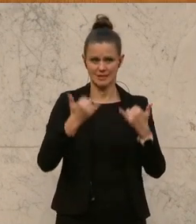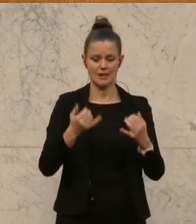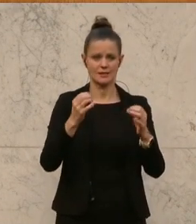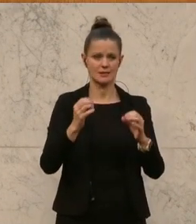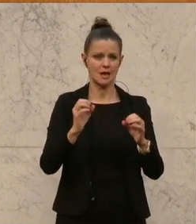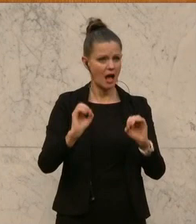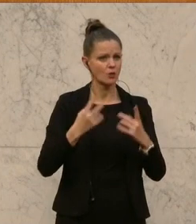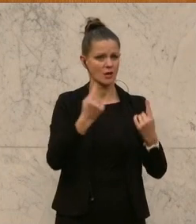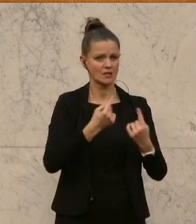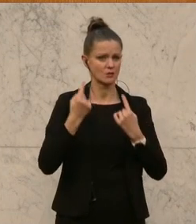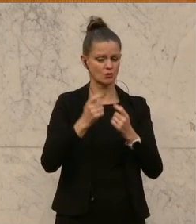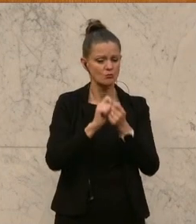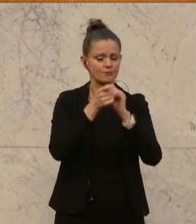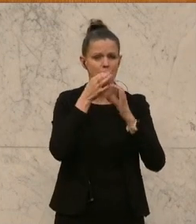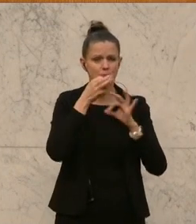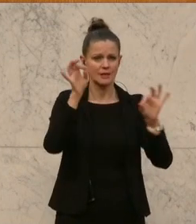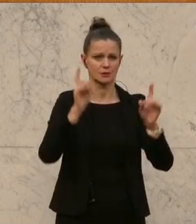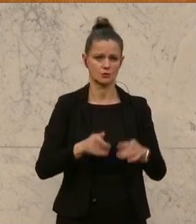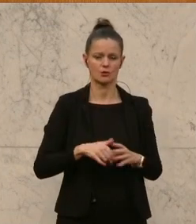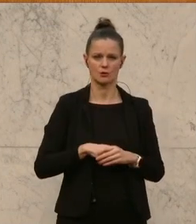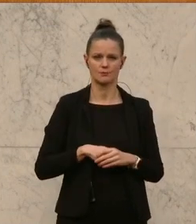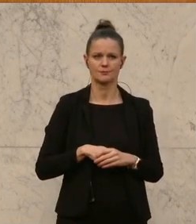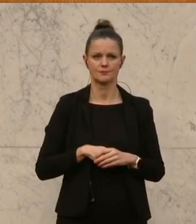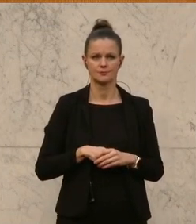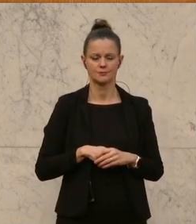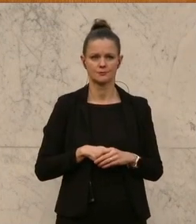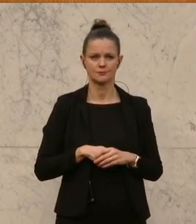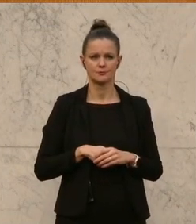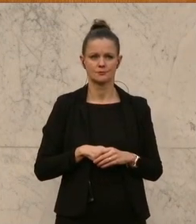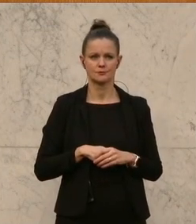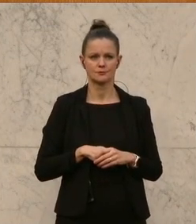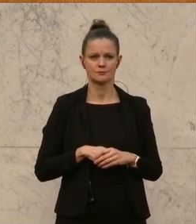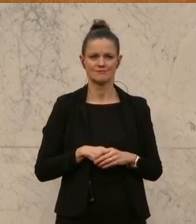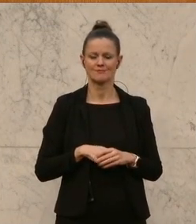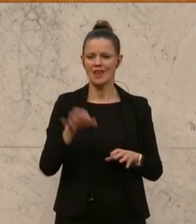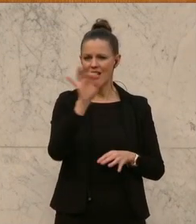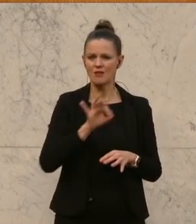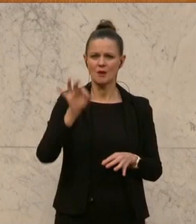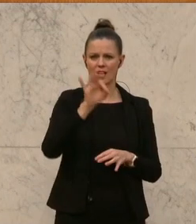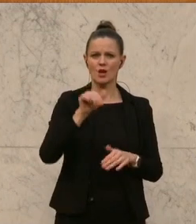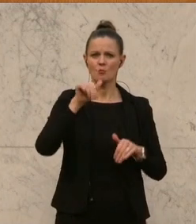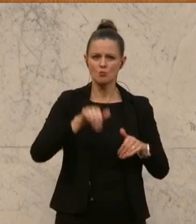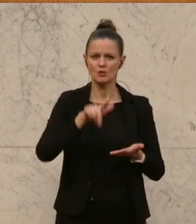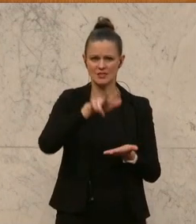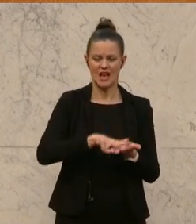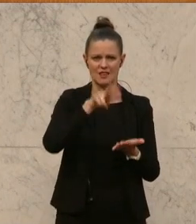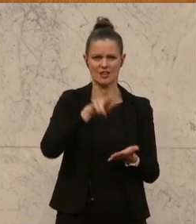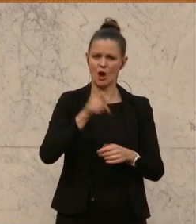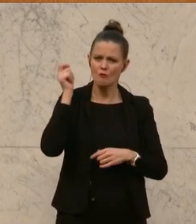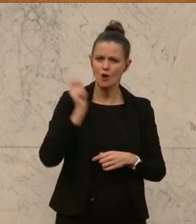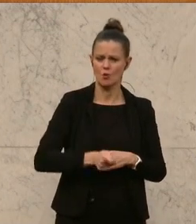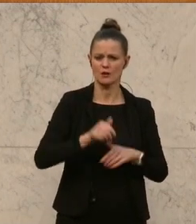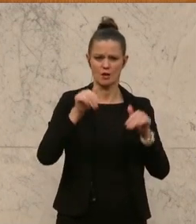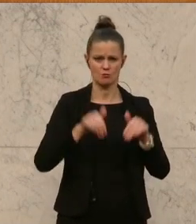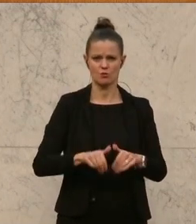Situation zu verbessern. Es ist wichtig, dass es zu einer Verurteilung und auch zur Anerkennung dieser Verbrechen kommt, weil es einfach Respekt vor den